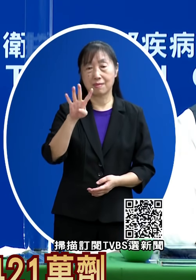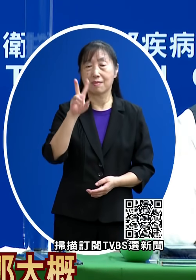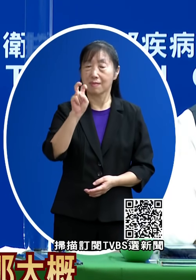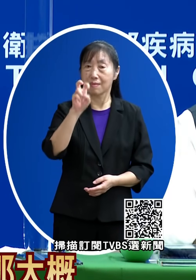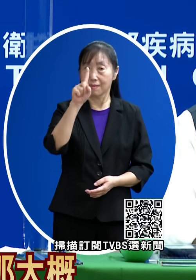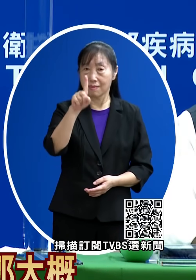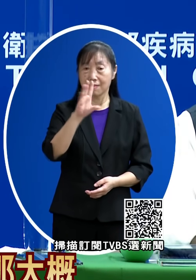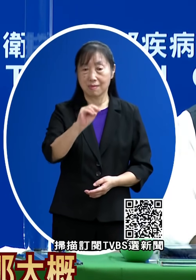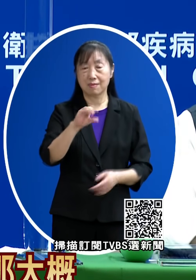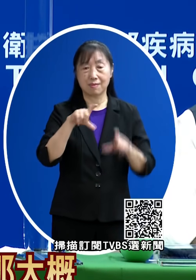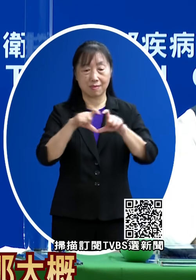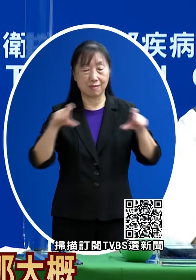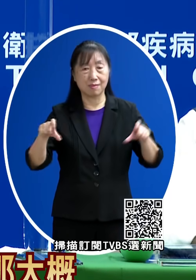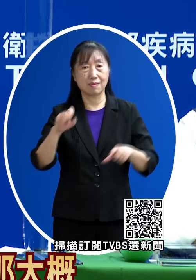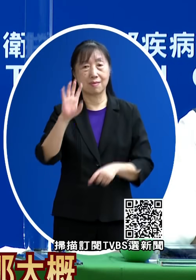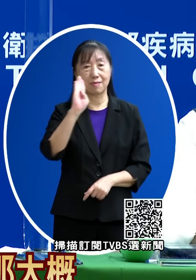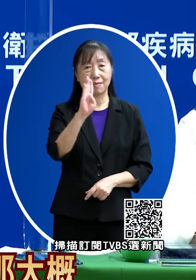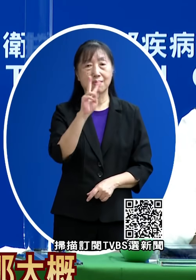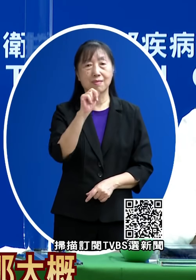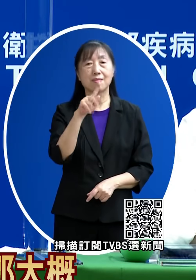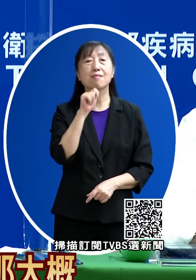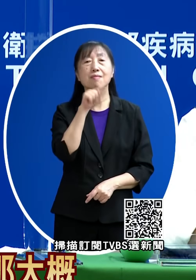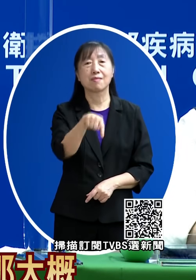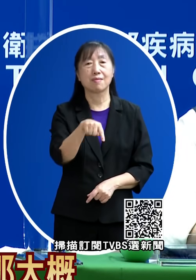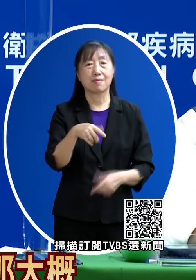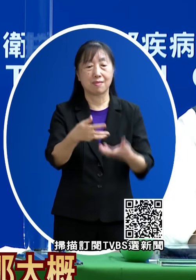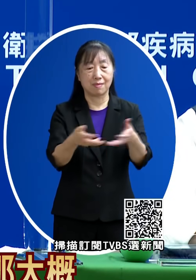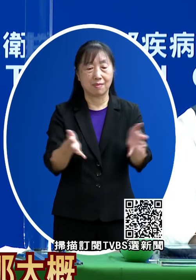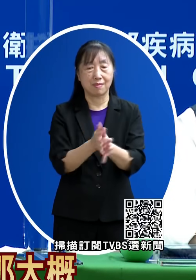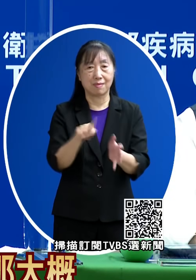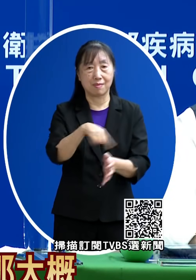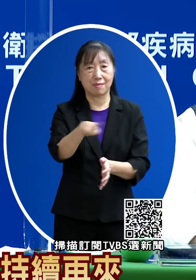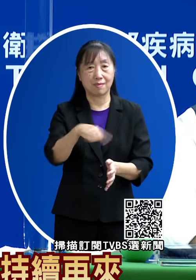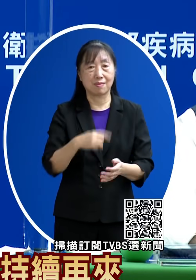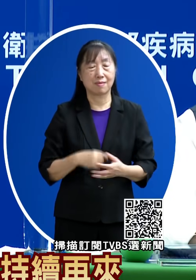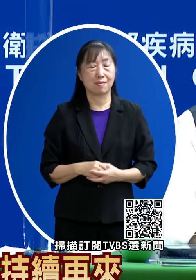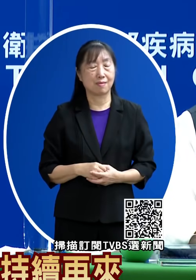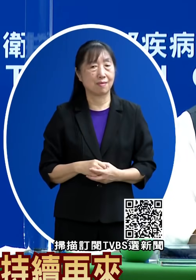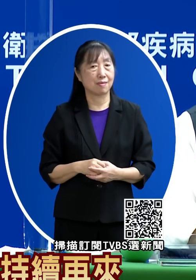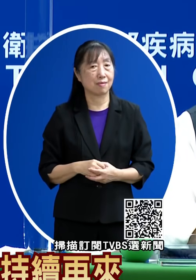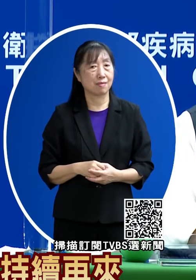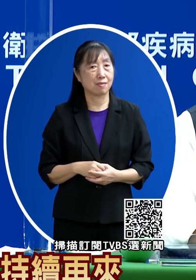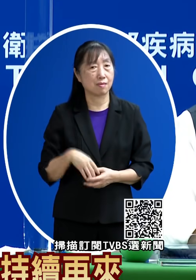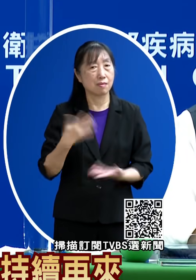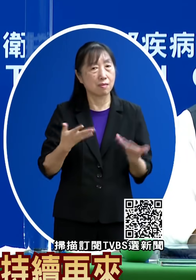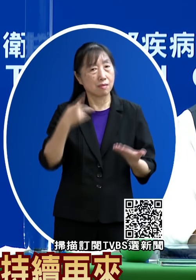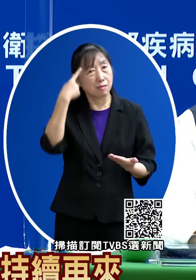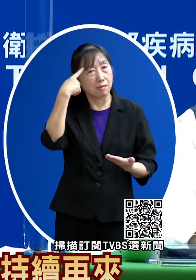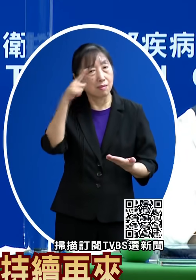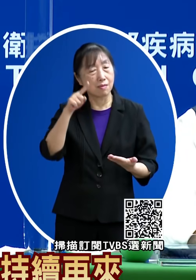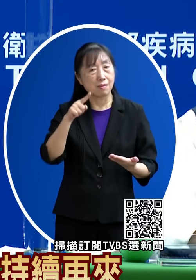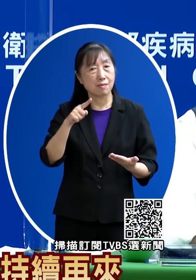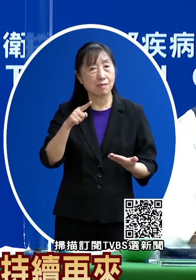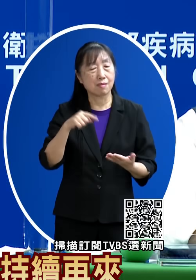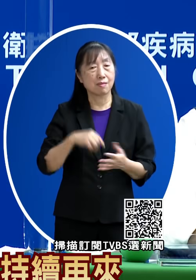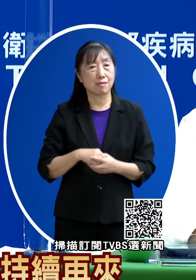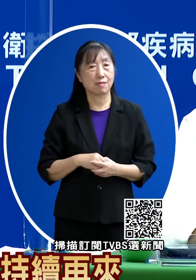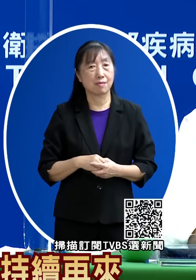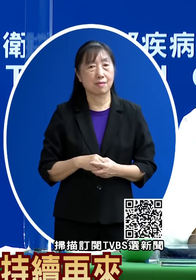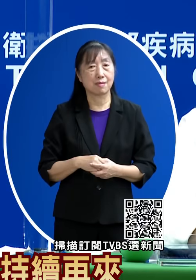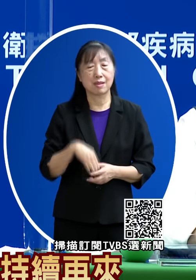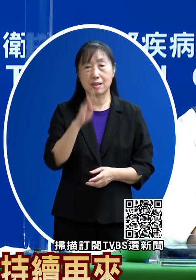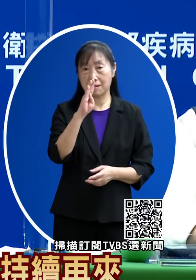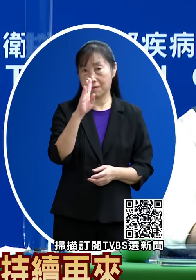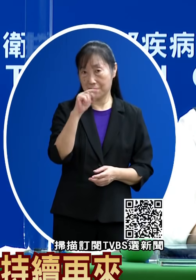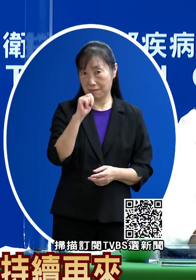420万、421万剂在 BNT 的这一部分，那大概明天相对的好像